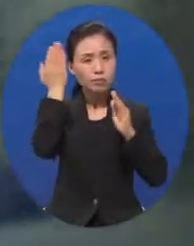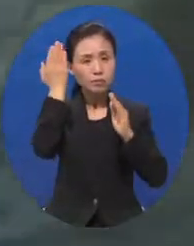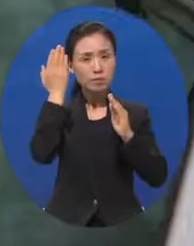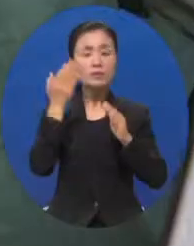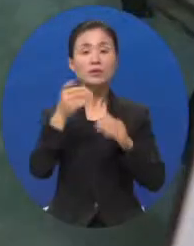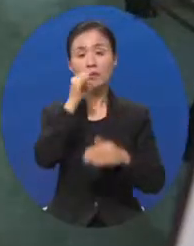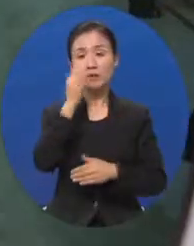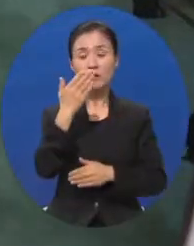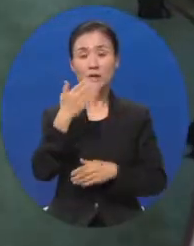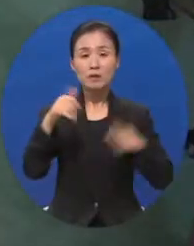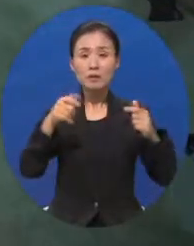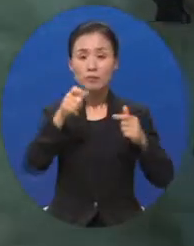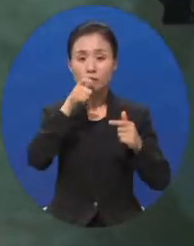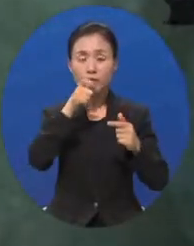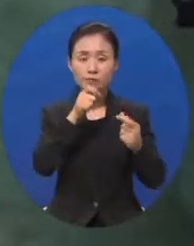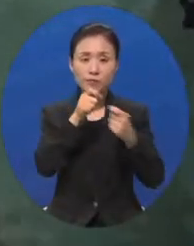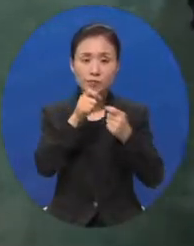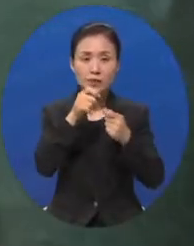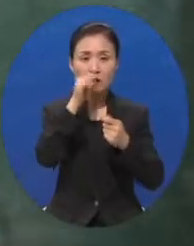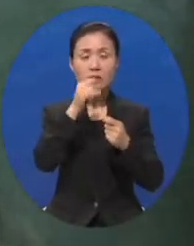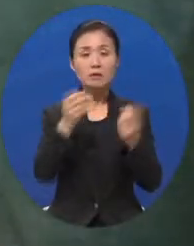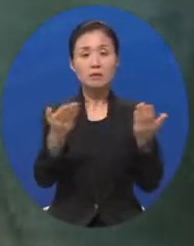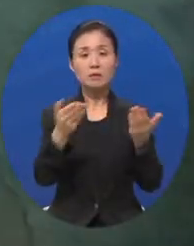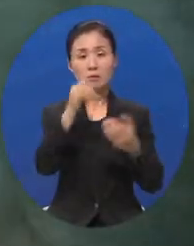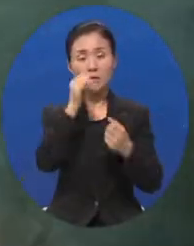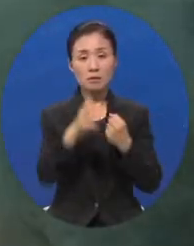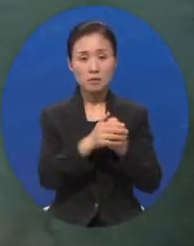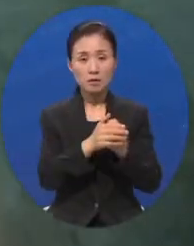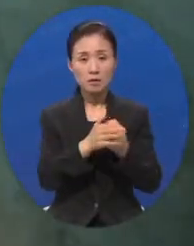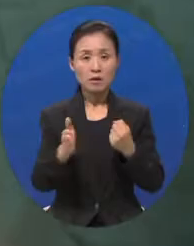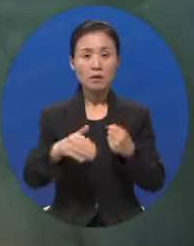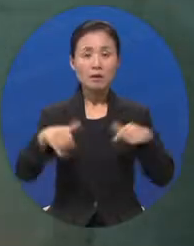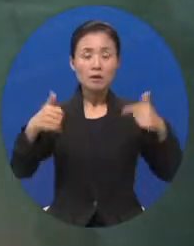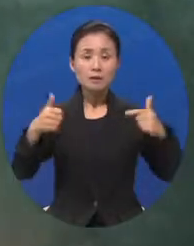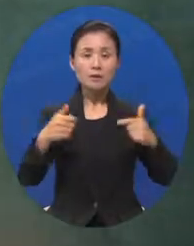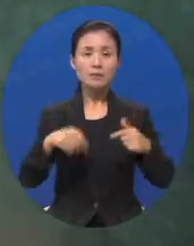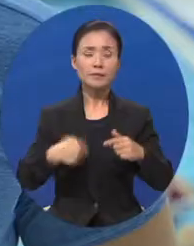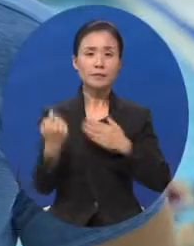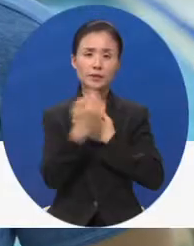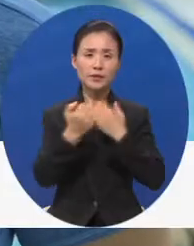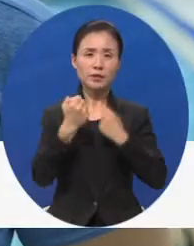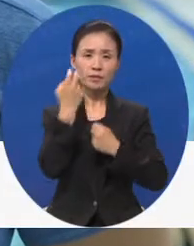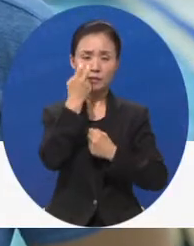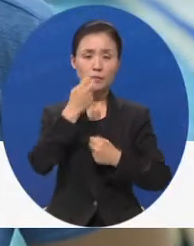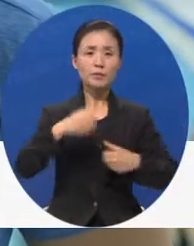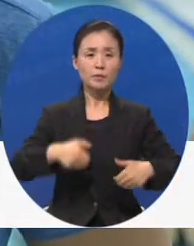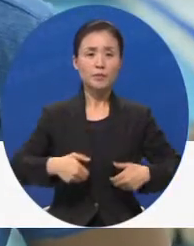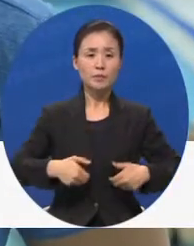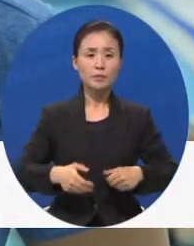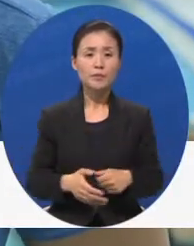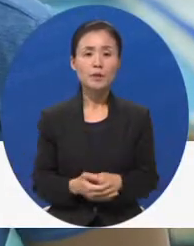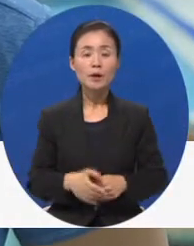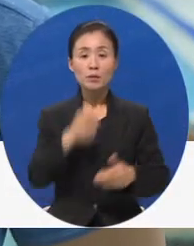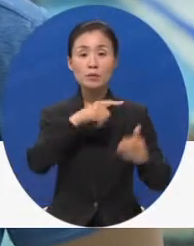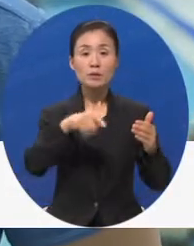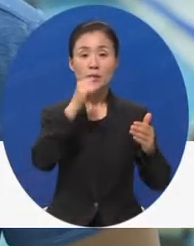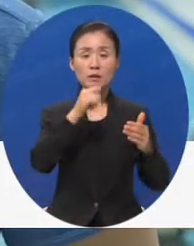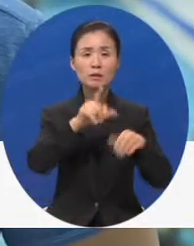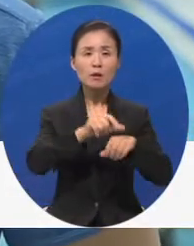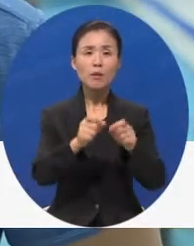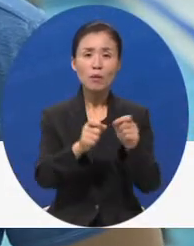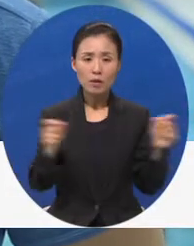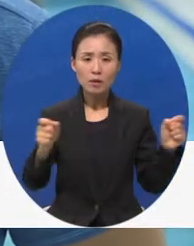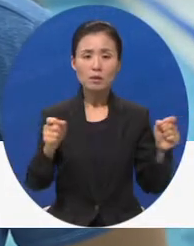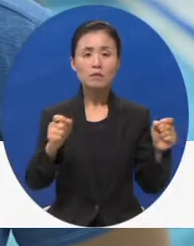항상 물과 가까이 있는 직업 특성상 끊임없는 체력관리도 필수죠. 아무래도 물속에 있는 시간이 많기 때문에